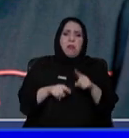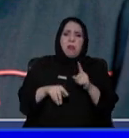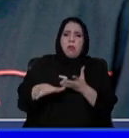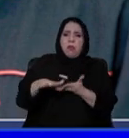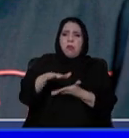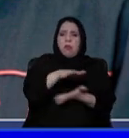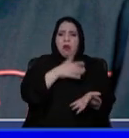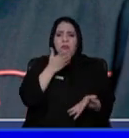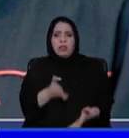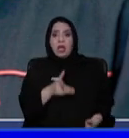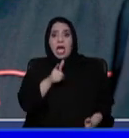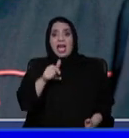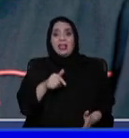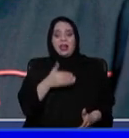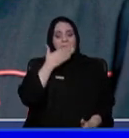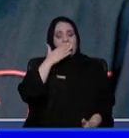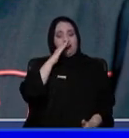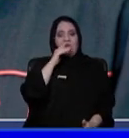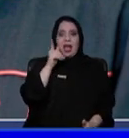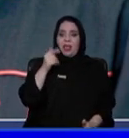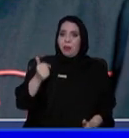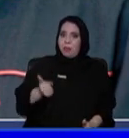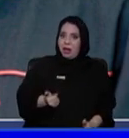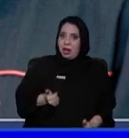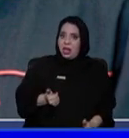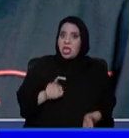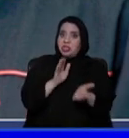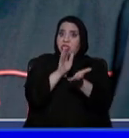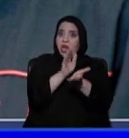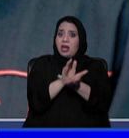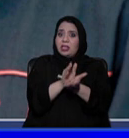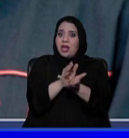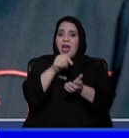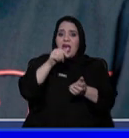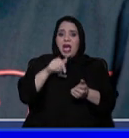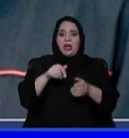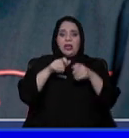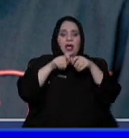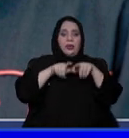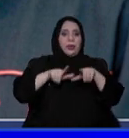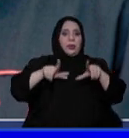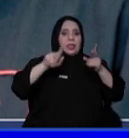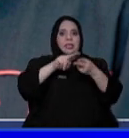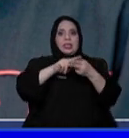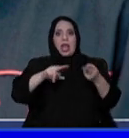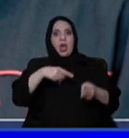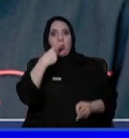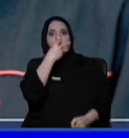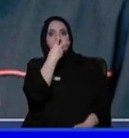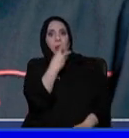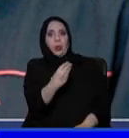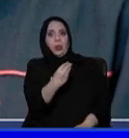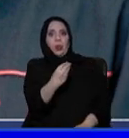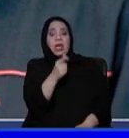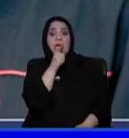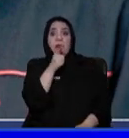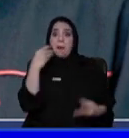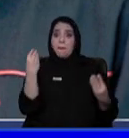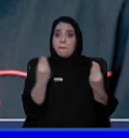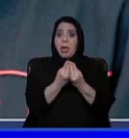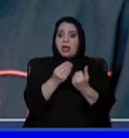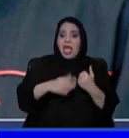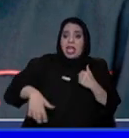السلام. ففي هناك حروب وشعوب متنحرة بينها وبين بعض وبينها وبين